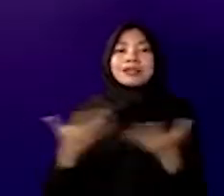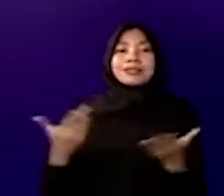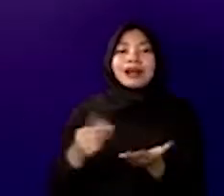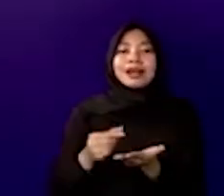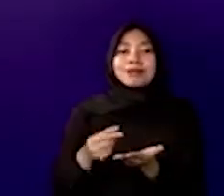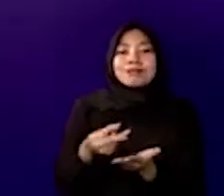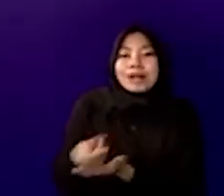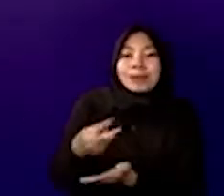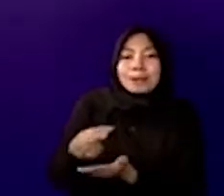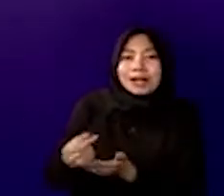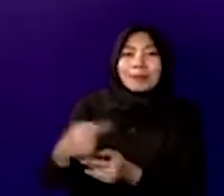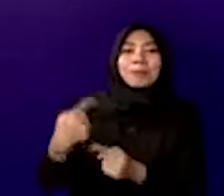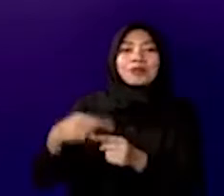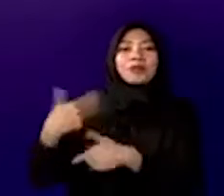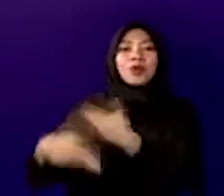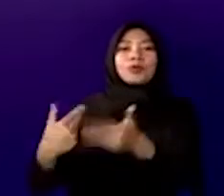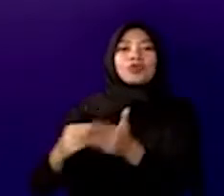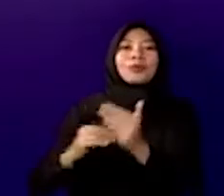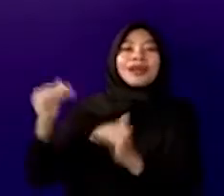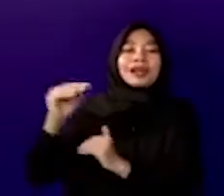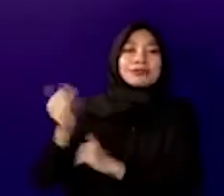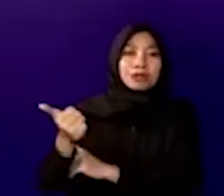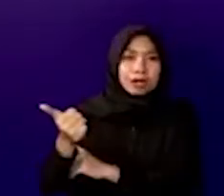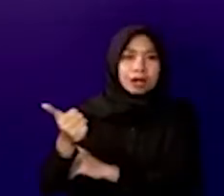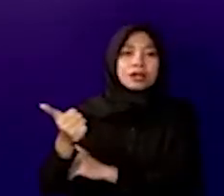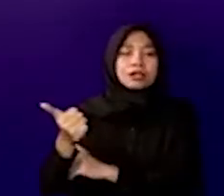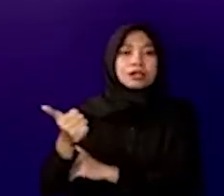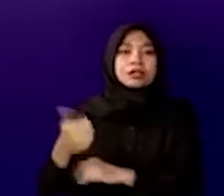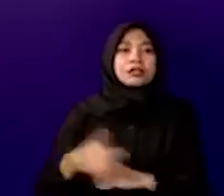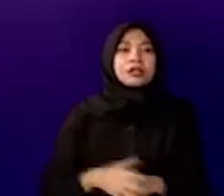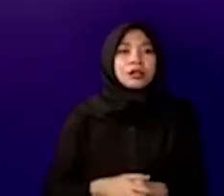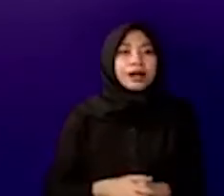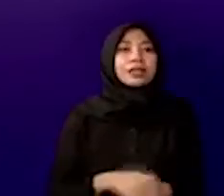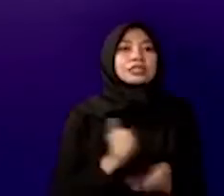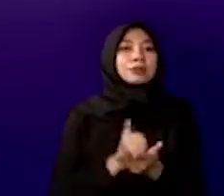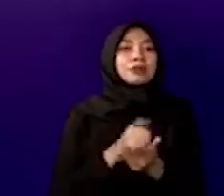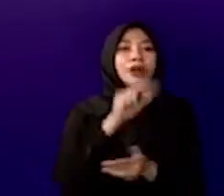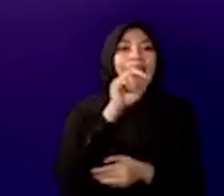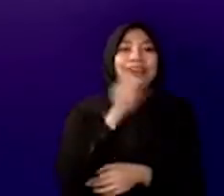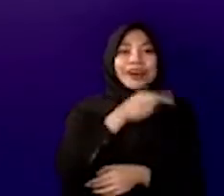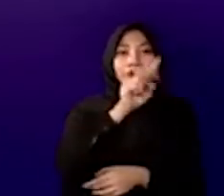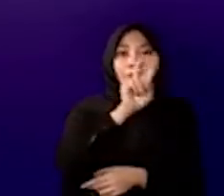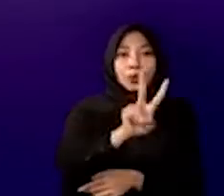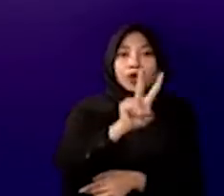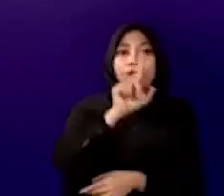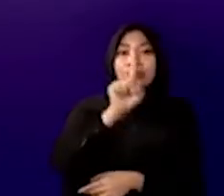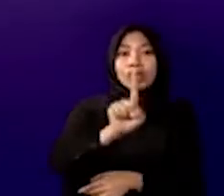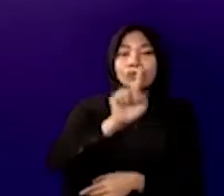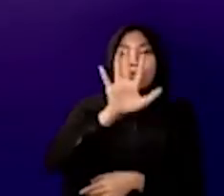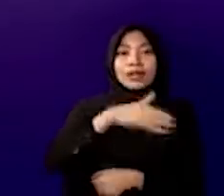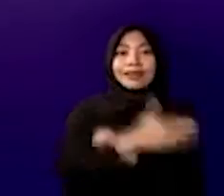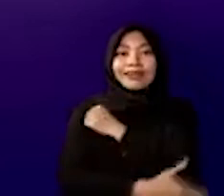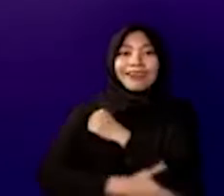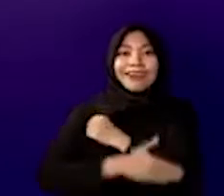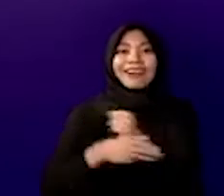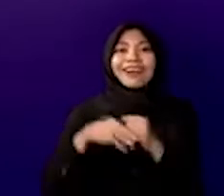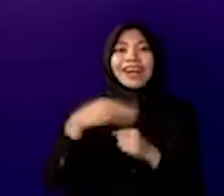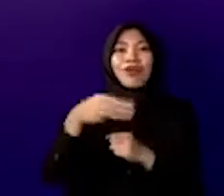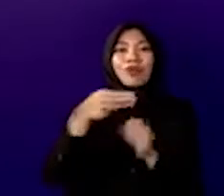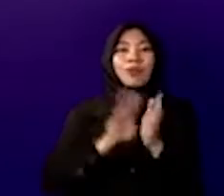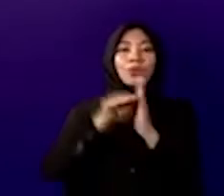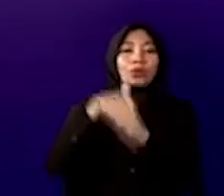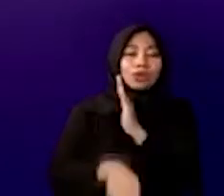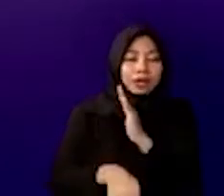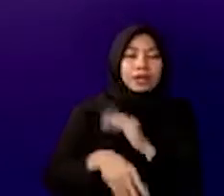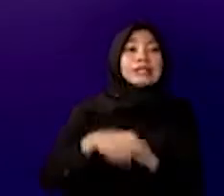supply side kalau terkait dengan Resesi 215 negara masuk Resesi sedangkan Indonesia adalah